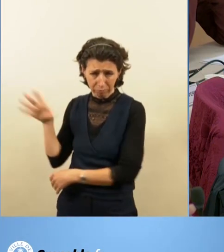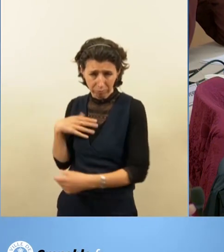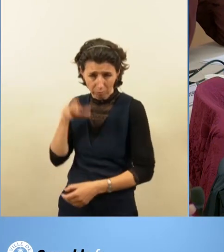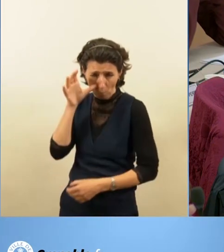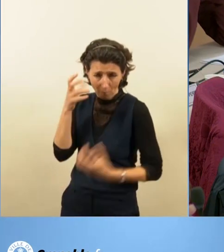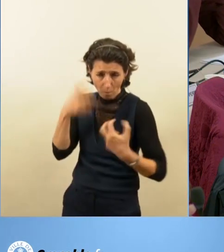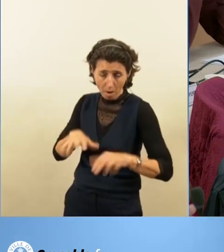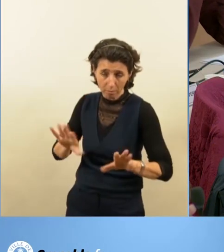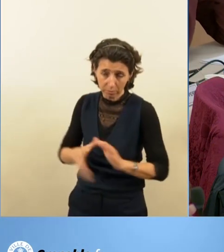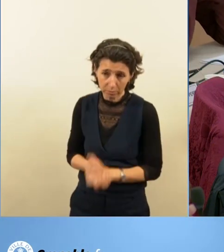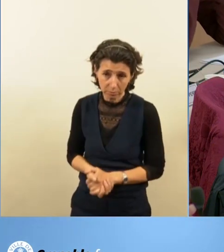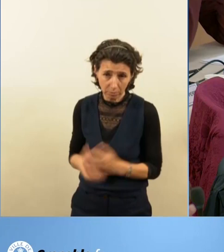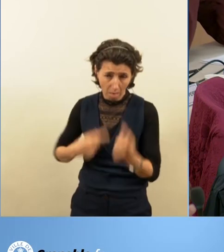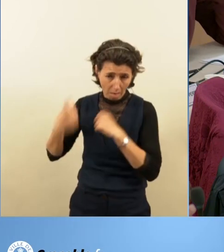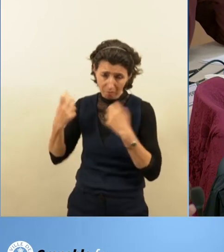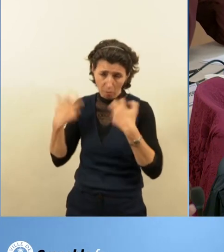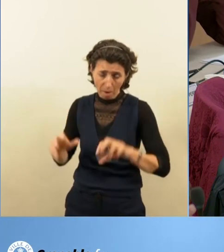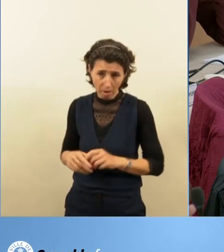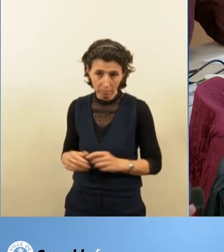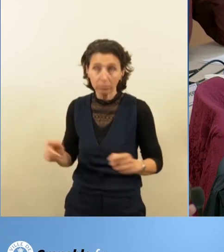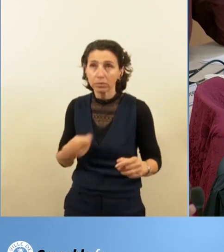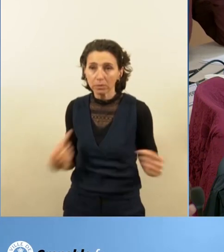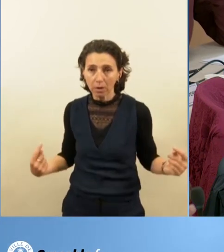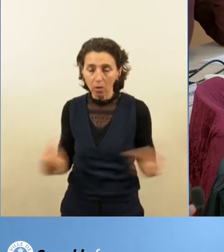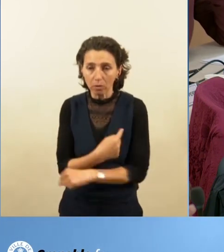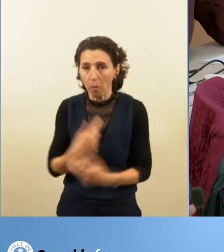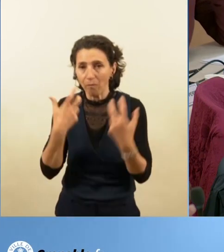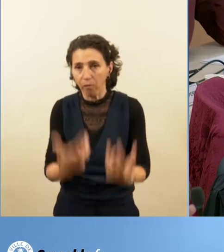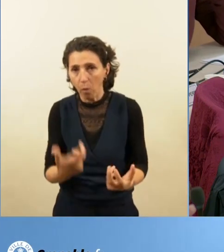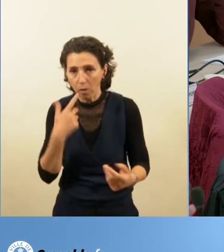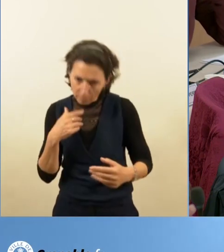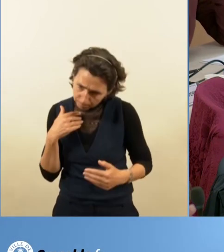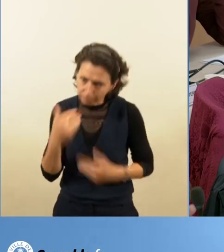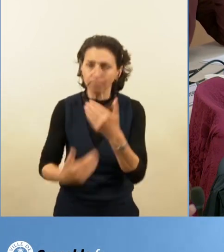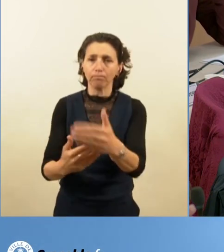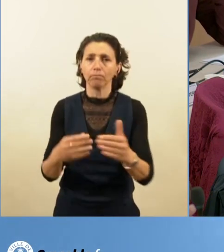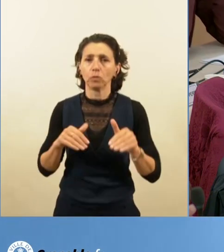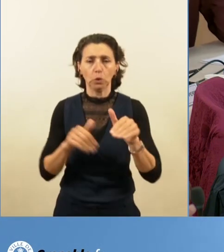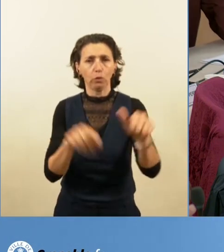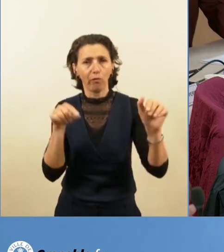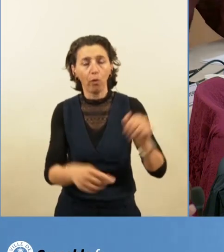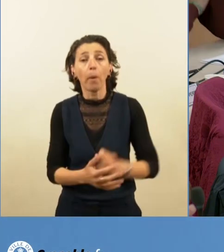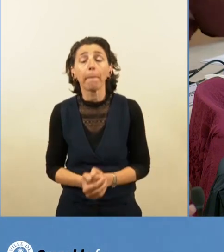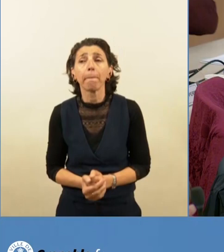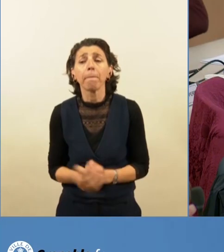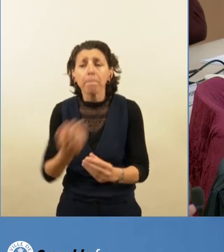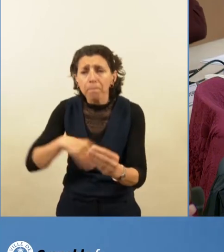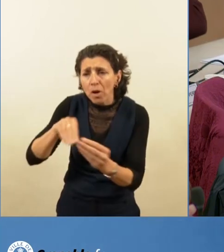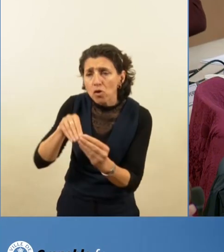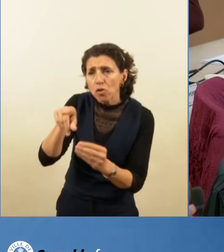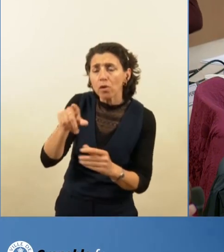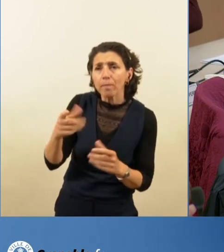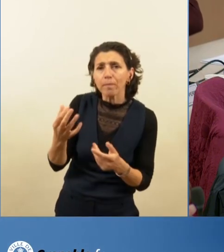c'est le contraire qui qu'il faut réussir à amener et quand il est dit que il